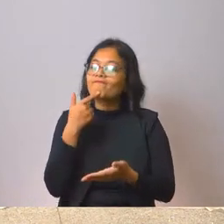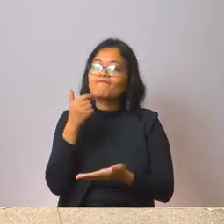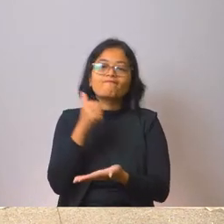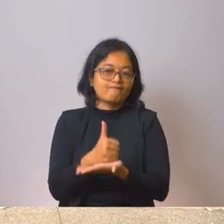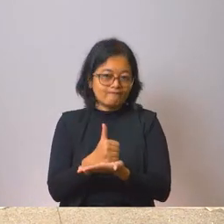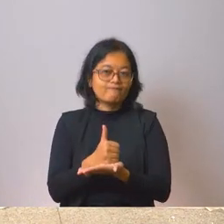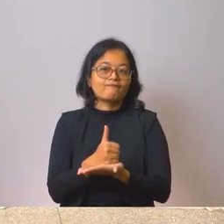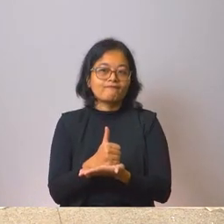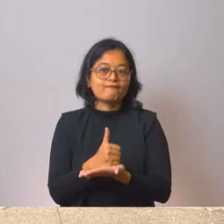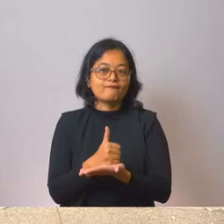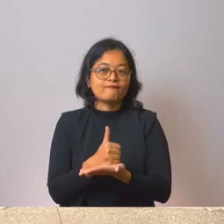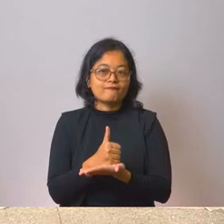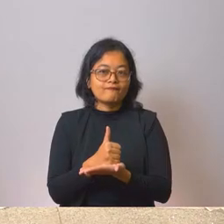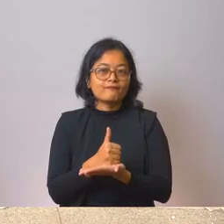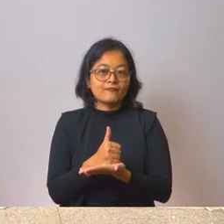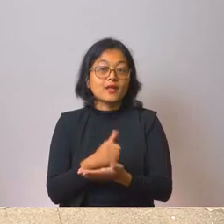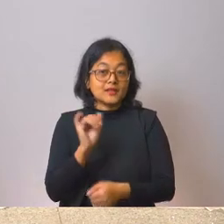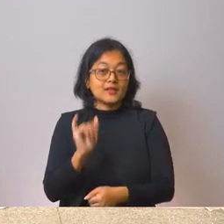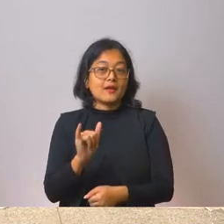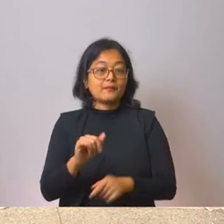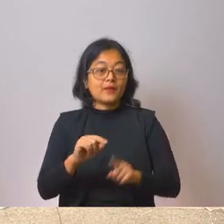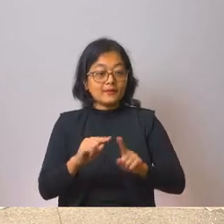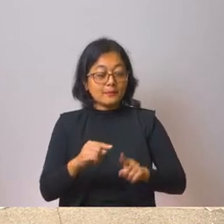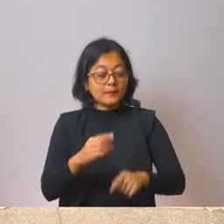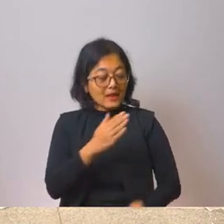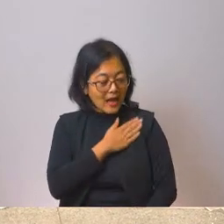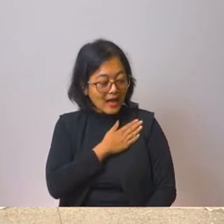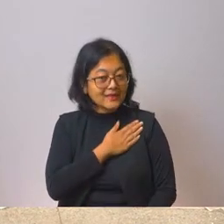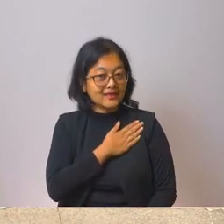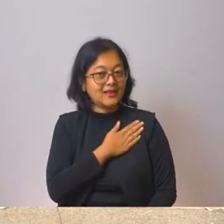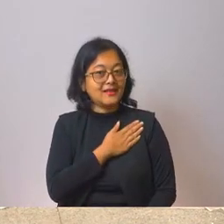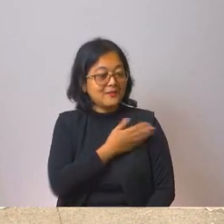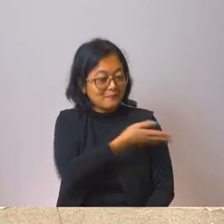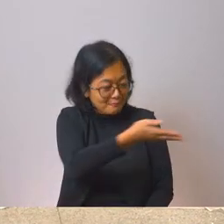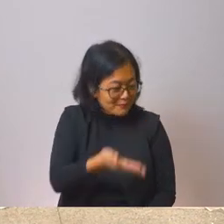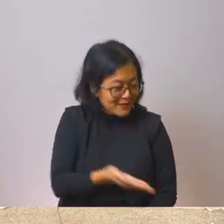hati mereka juga harus kita jaga. Bukankah Allah juga mengatakan, hai